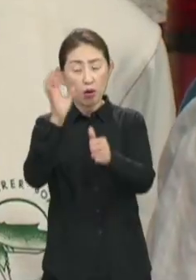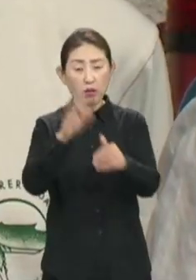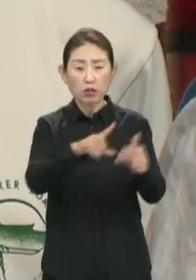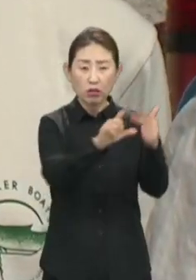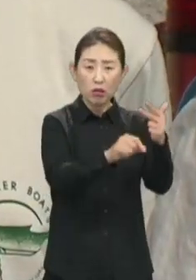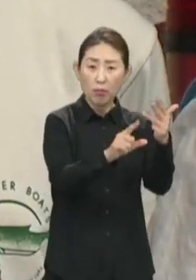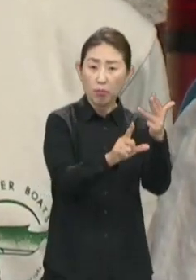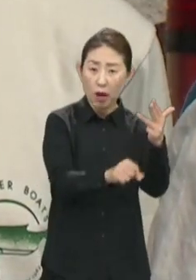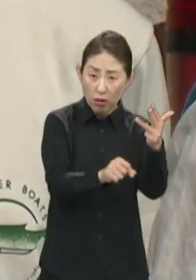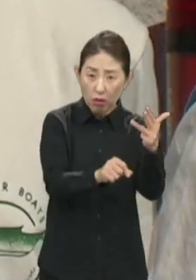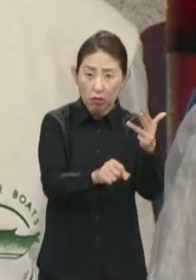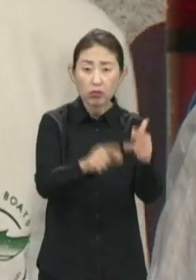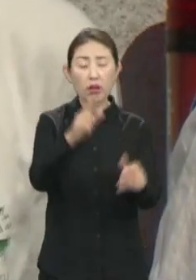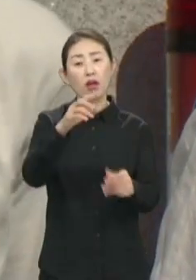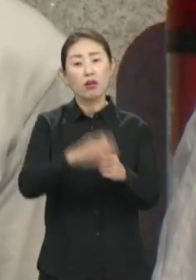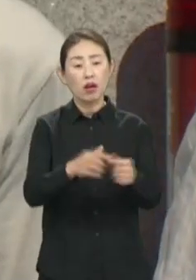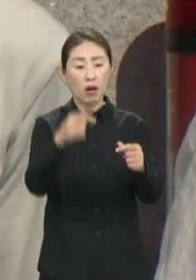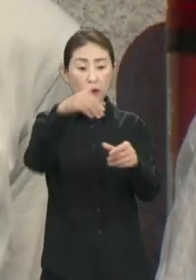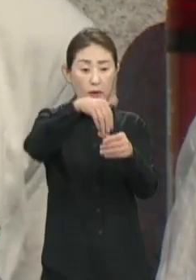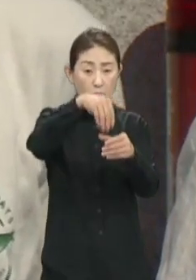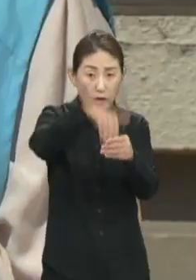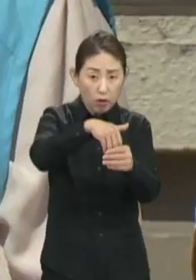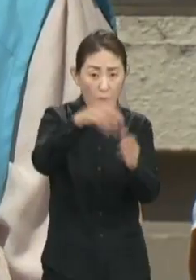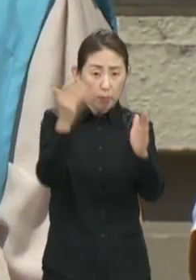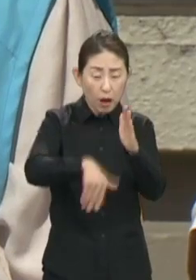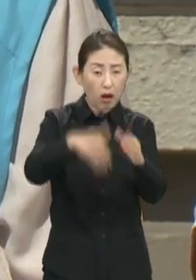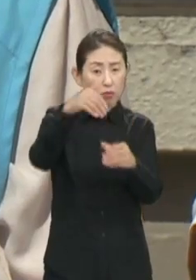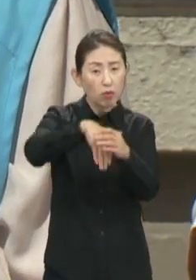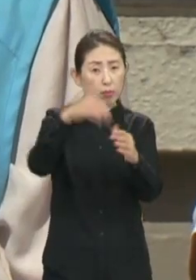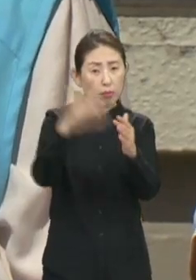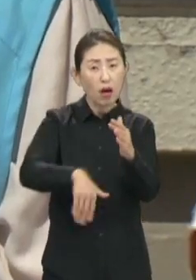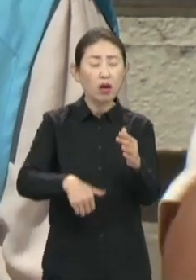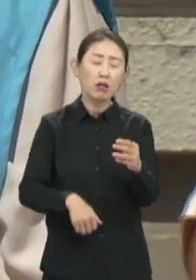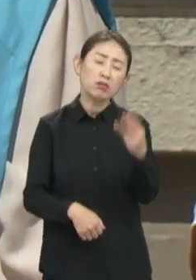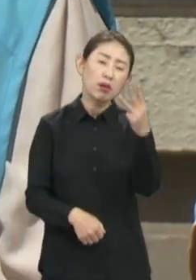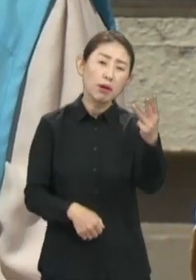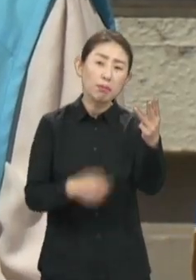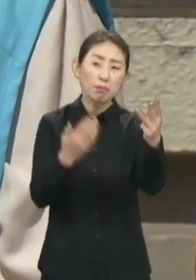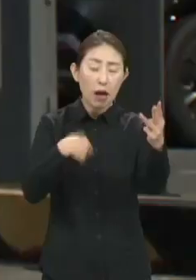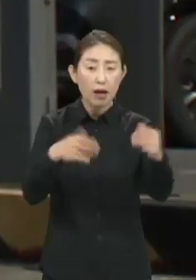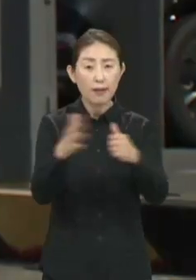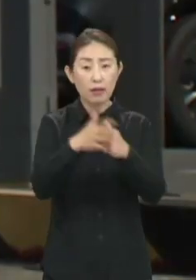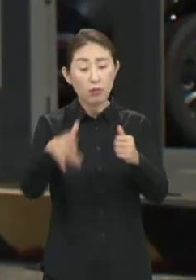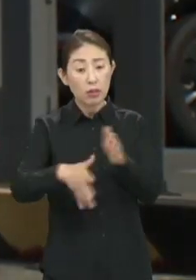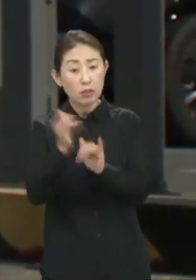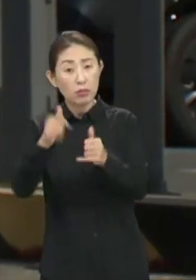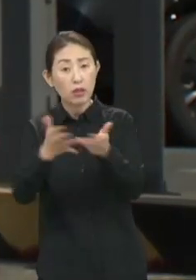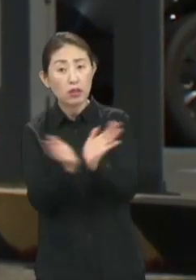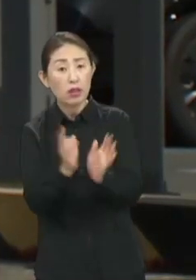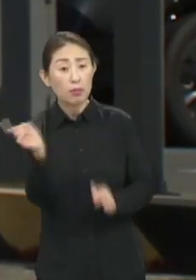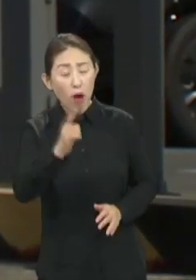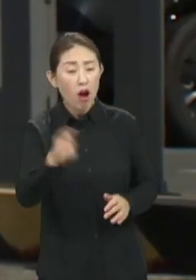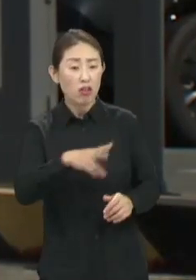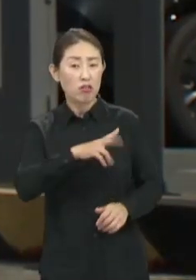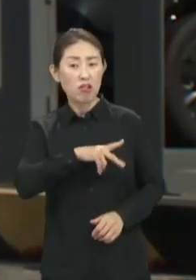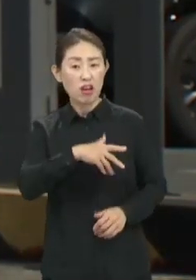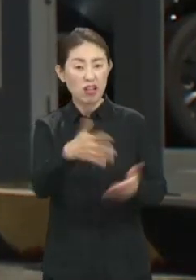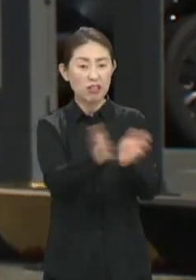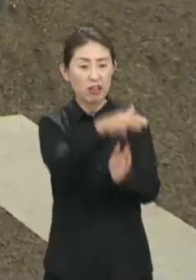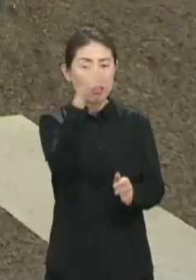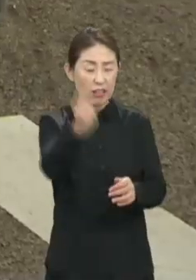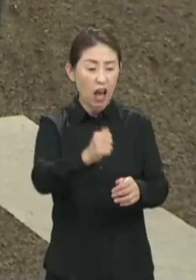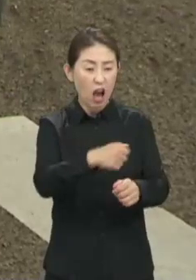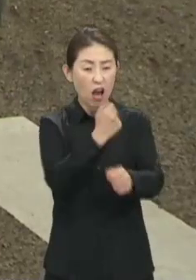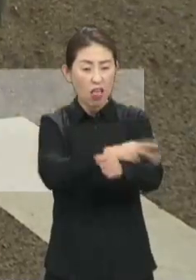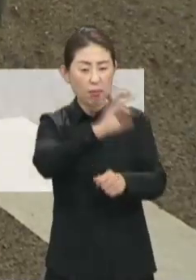이어 의장 선출이 세 번이나 무산되자 시민단체들은 의정비 반납과 의원직 사퇴를 촉구했습니다.